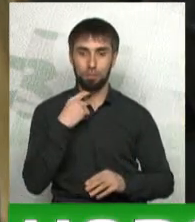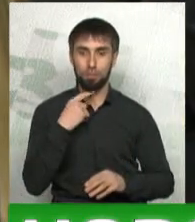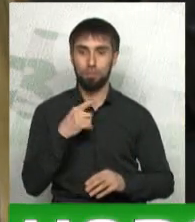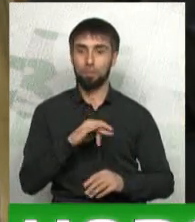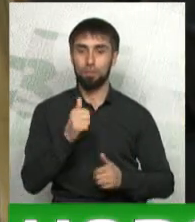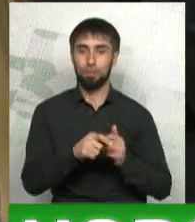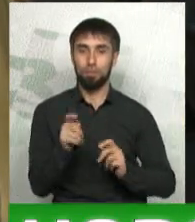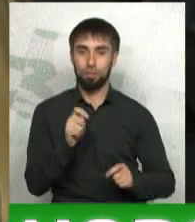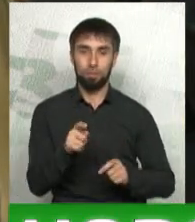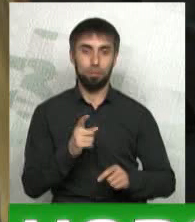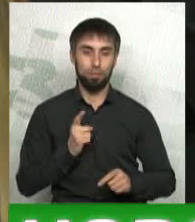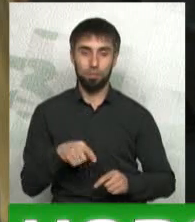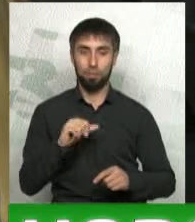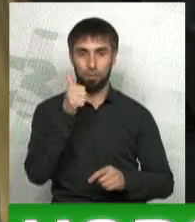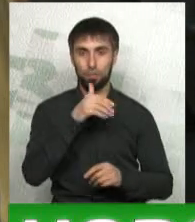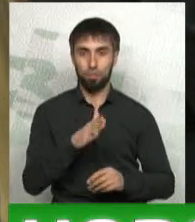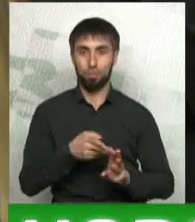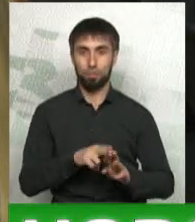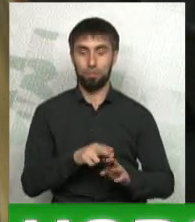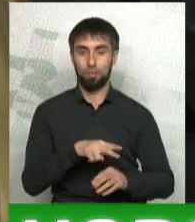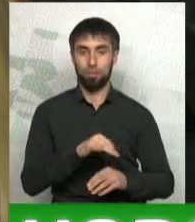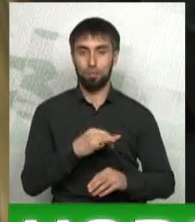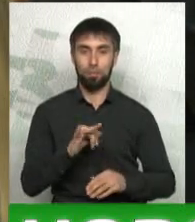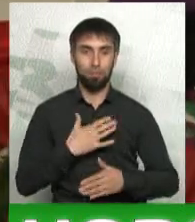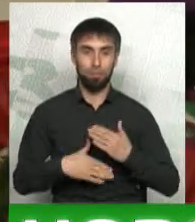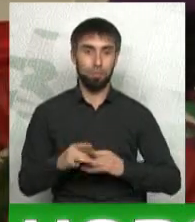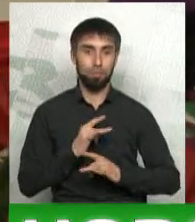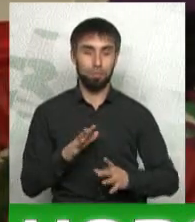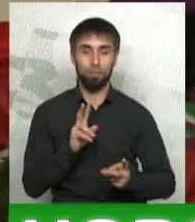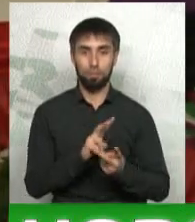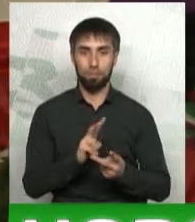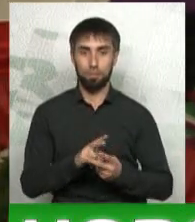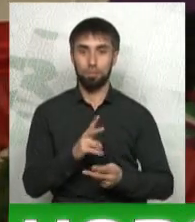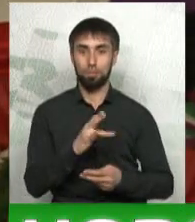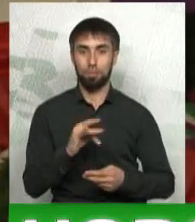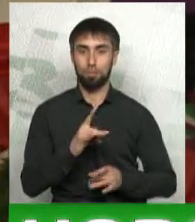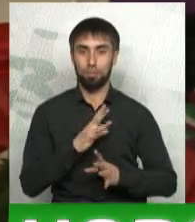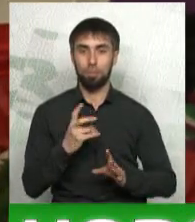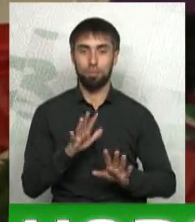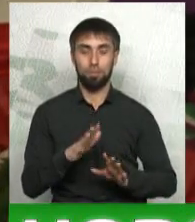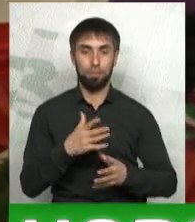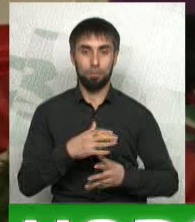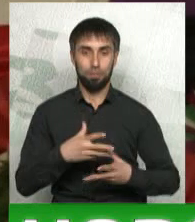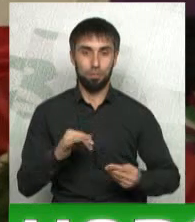из пришедших надеется, что этот год будет плодотворным на радостные и праздничные встречи. Ведь Навруз – праздник не только